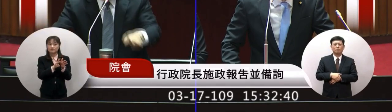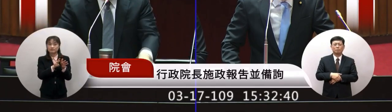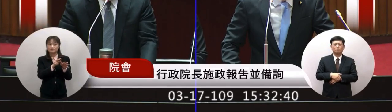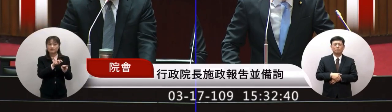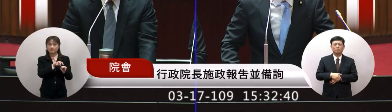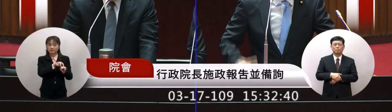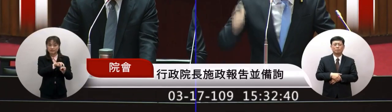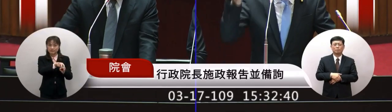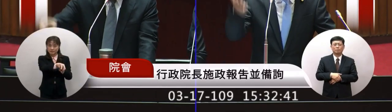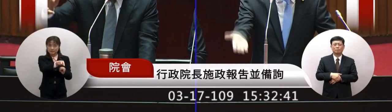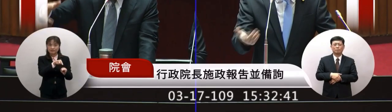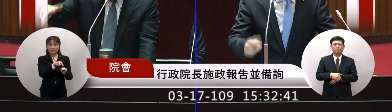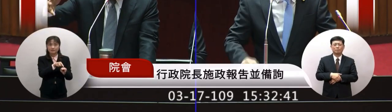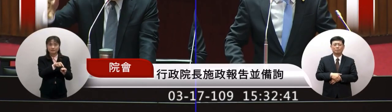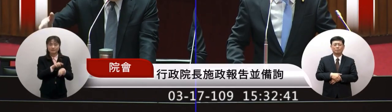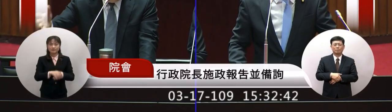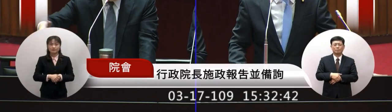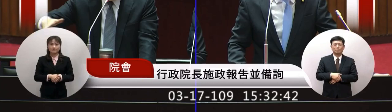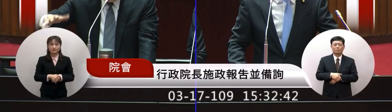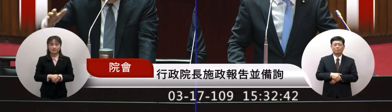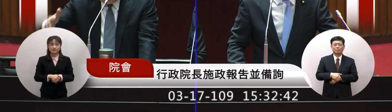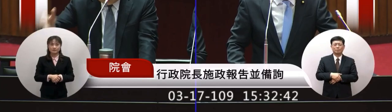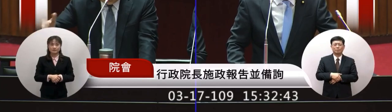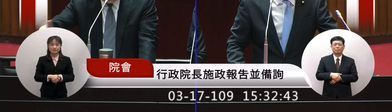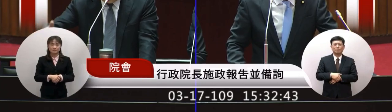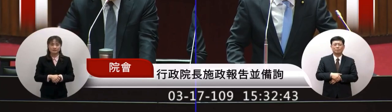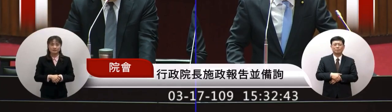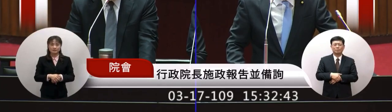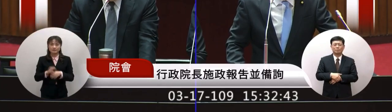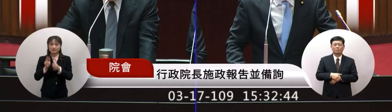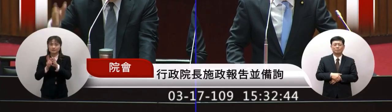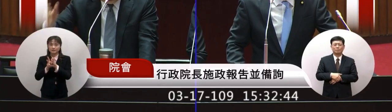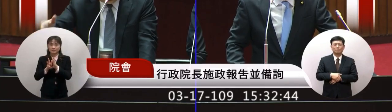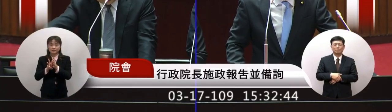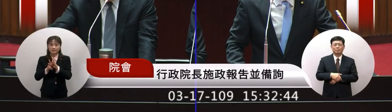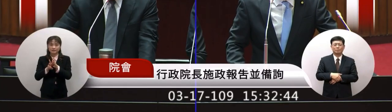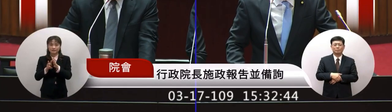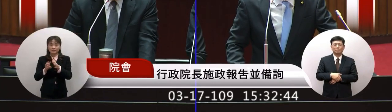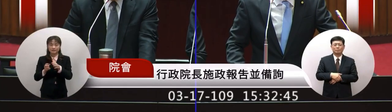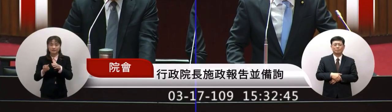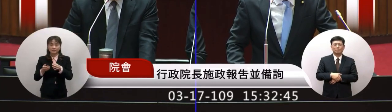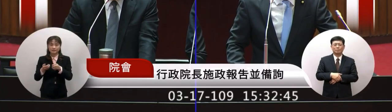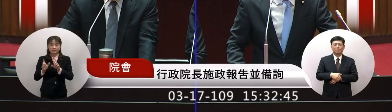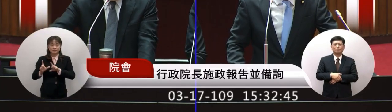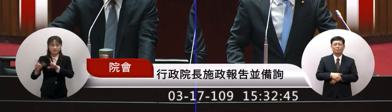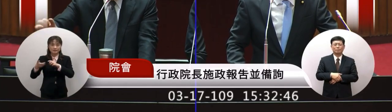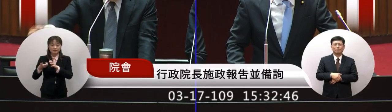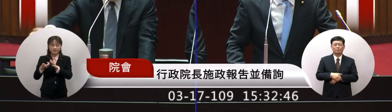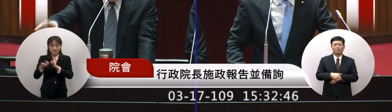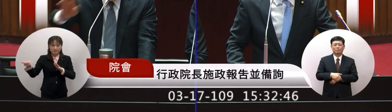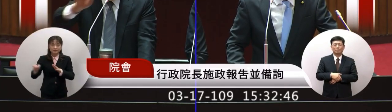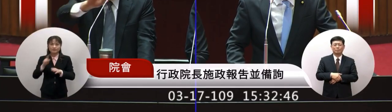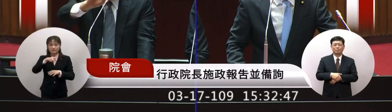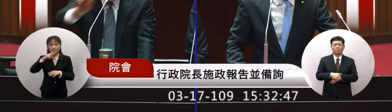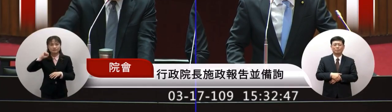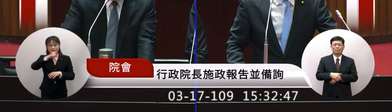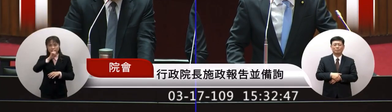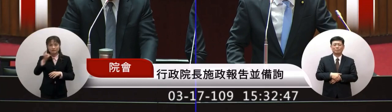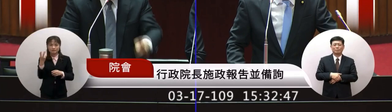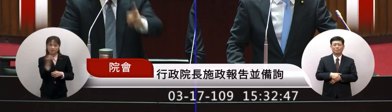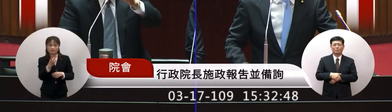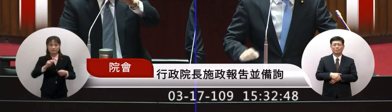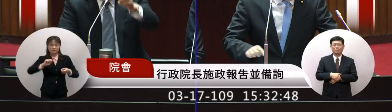做铁基路啦， 啊，这 铁路当仪叫做铁路啦，哦，铁路、铁基路无啥